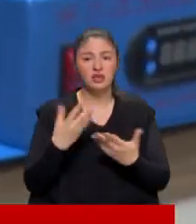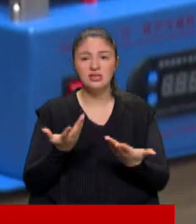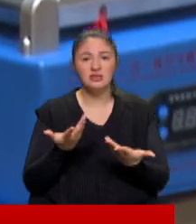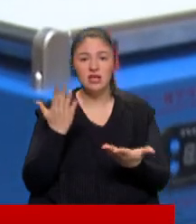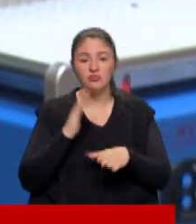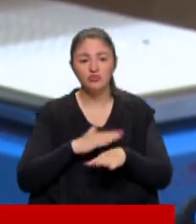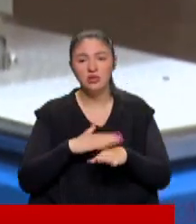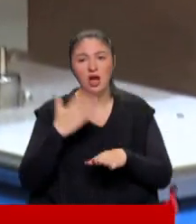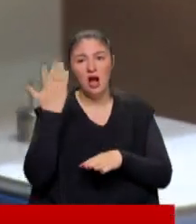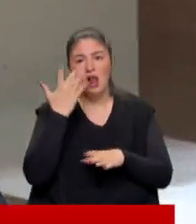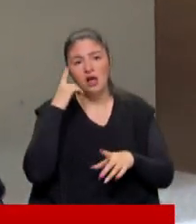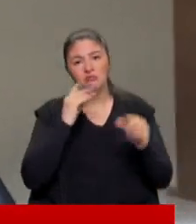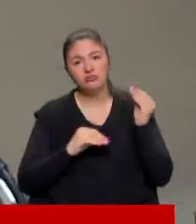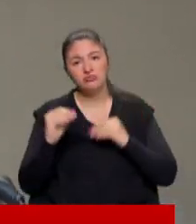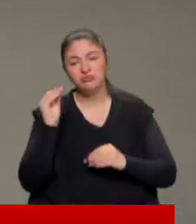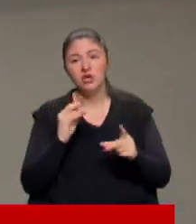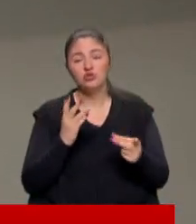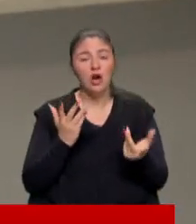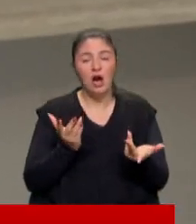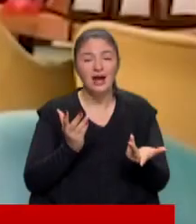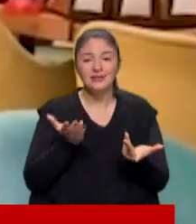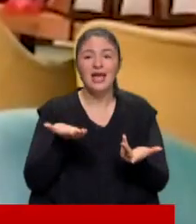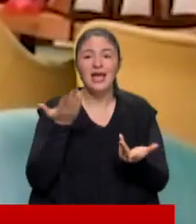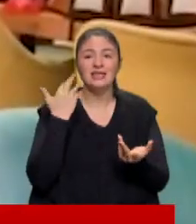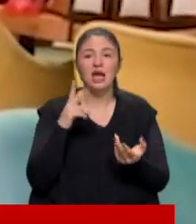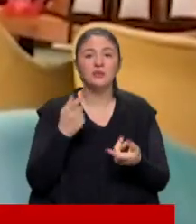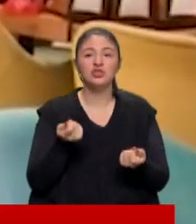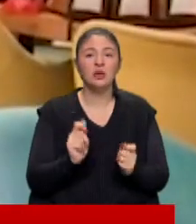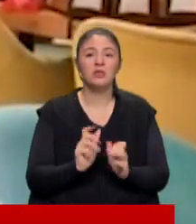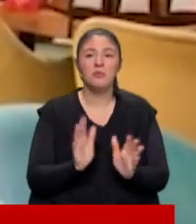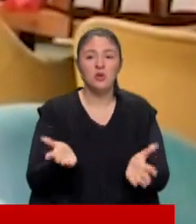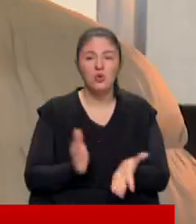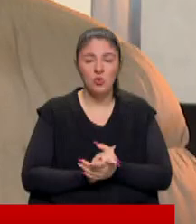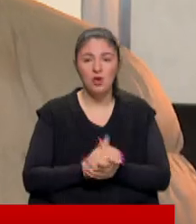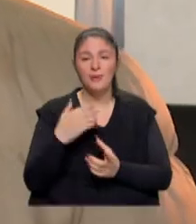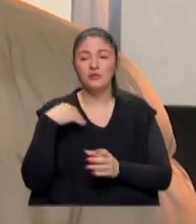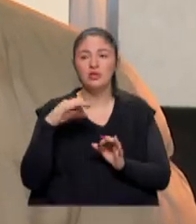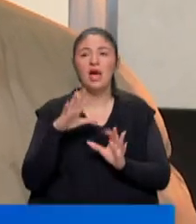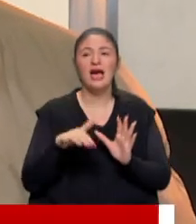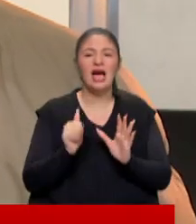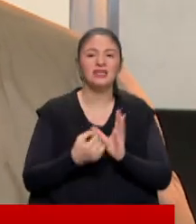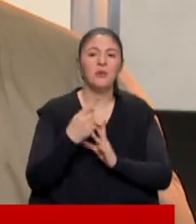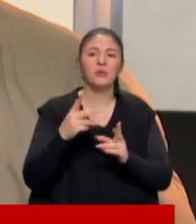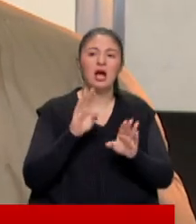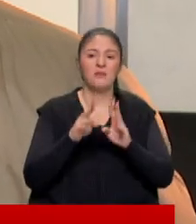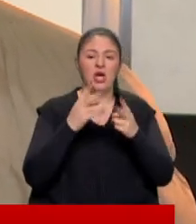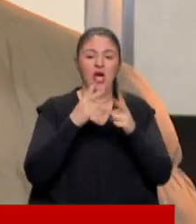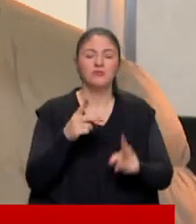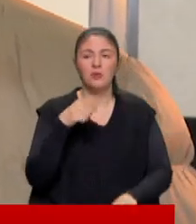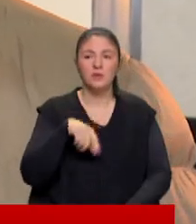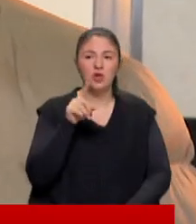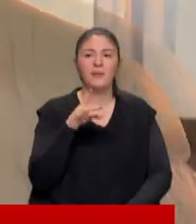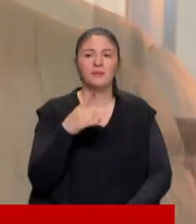nasıl kalkacaklarını kara kara düşünüyorlar. Çünkü artık eskisi gibi işte yapamıyorlar. Benim şu an her sabah bu iş yerinin kapısını açmam